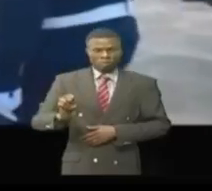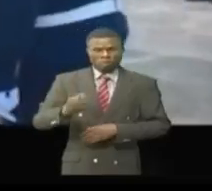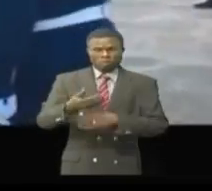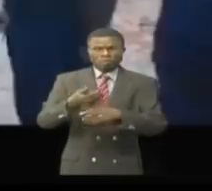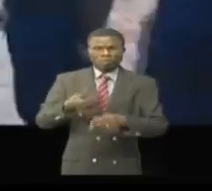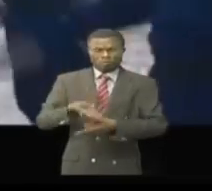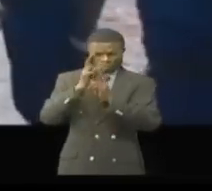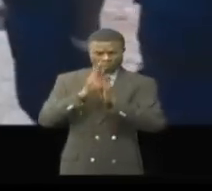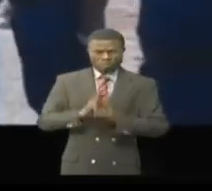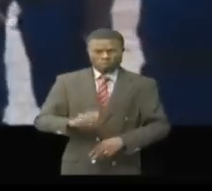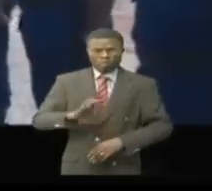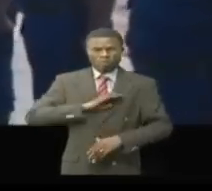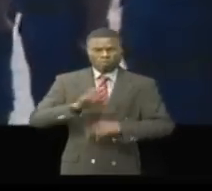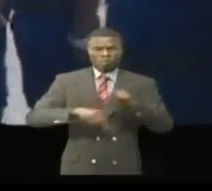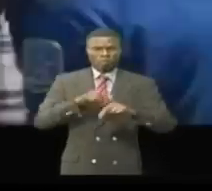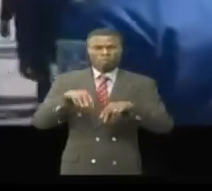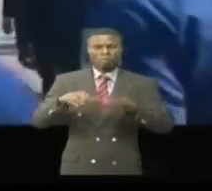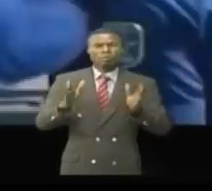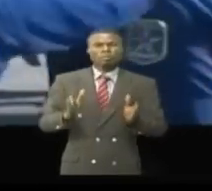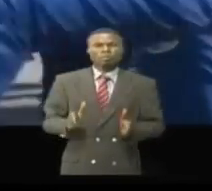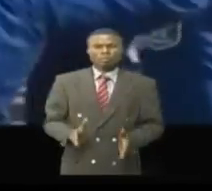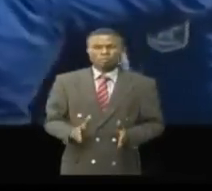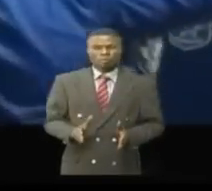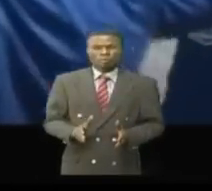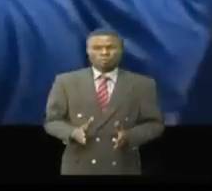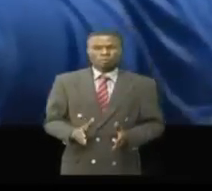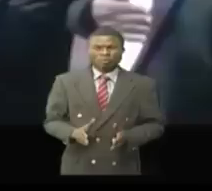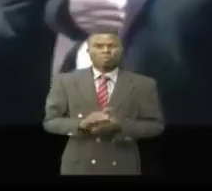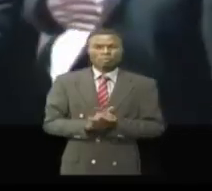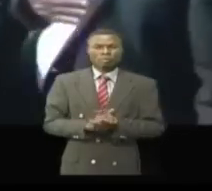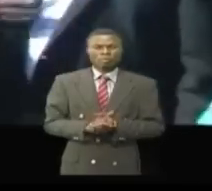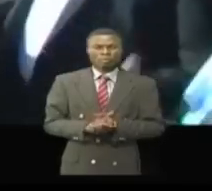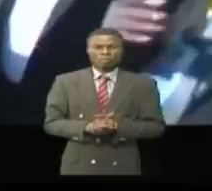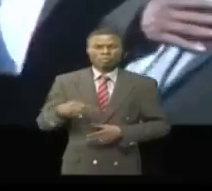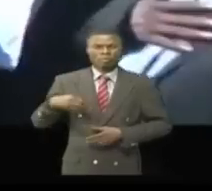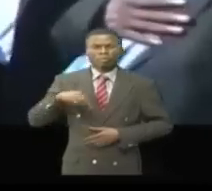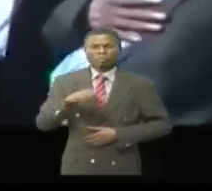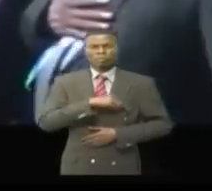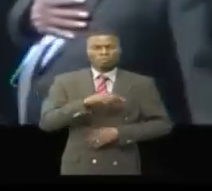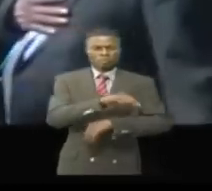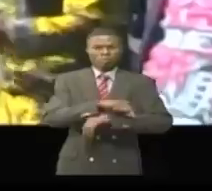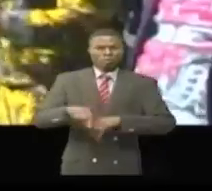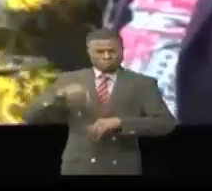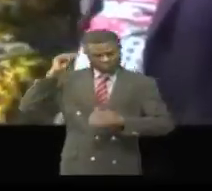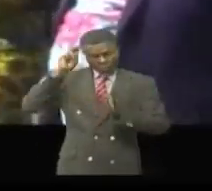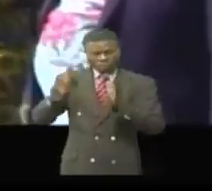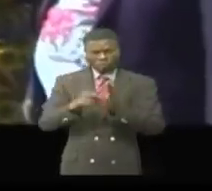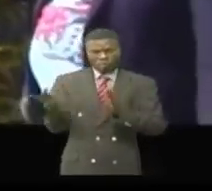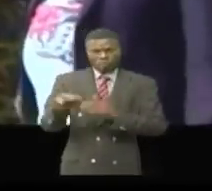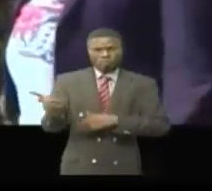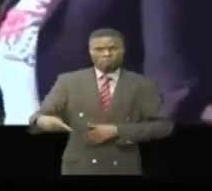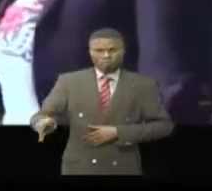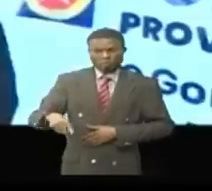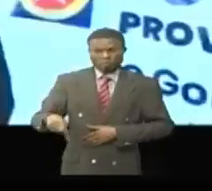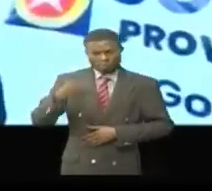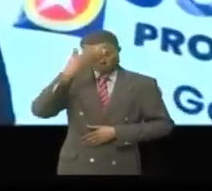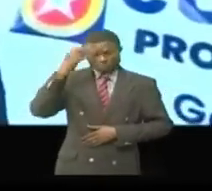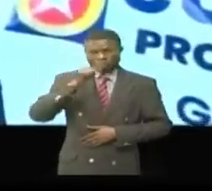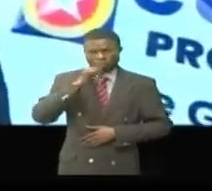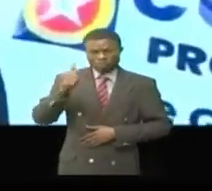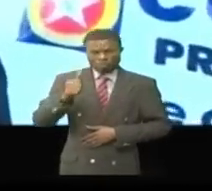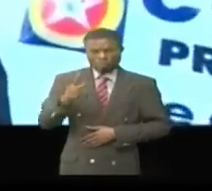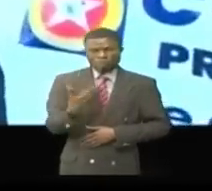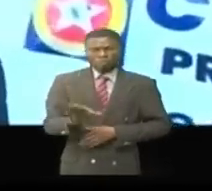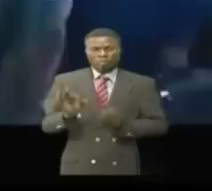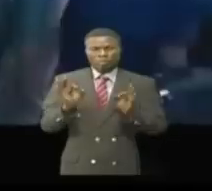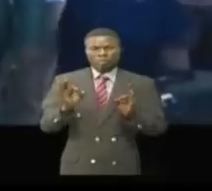les honneurs de la police nationale congolaise, puis les civilités des membres du gouvernement provincial des deux entités, sans oublier des ovations,